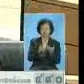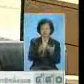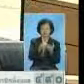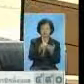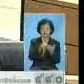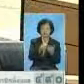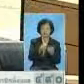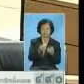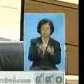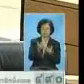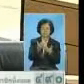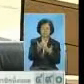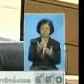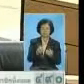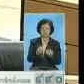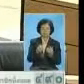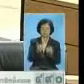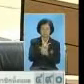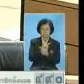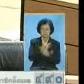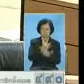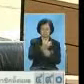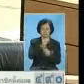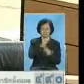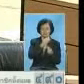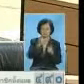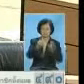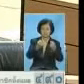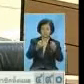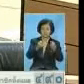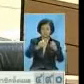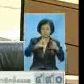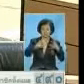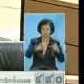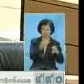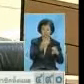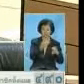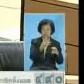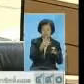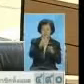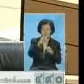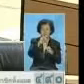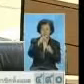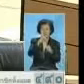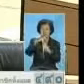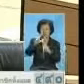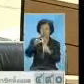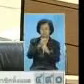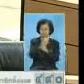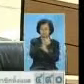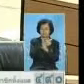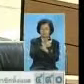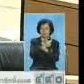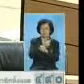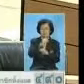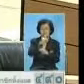เอาคร่าวๆง่ายๆเพื่อจะได้คำนวณเลขง่ายๆนะครับสมมติว่าคันหนึ่งใช้ยาง4เส้น31ล้านคันนี่นะครับใช้ยาง120